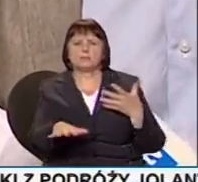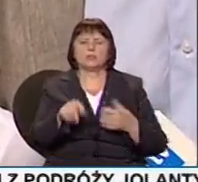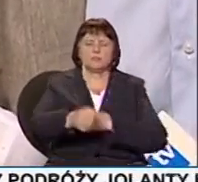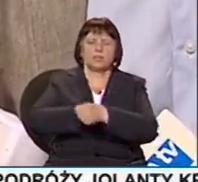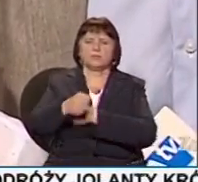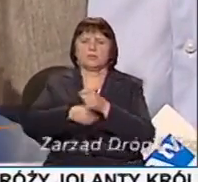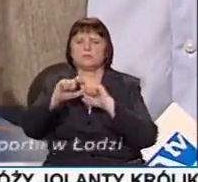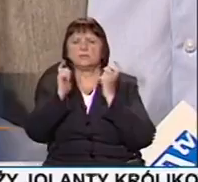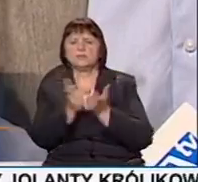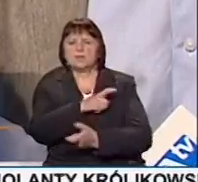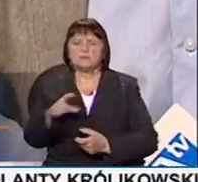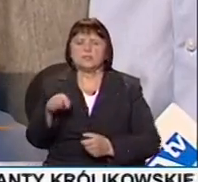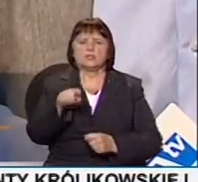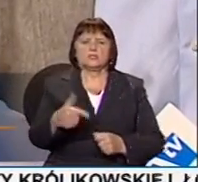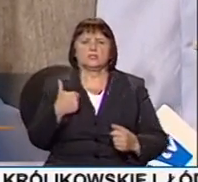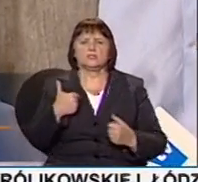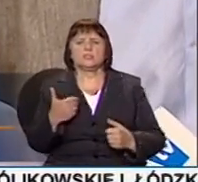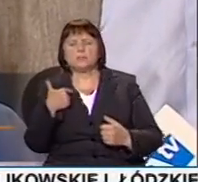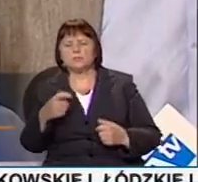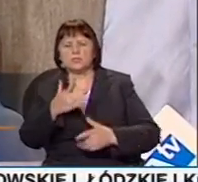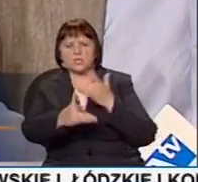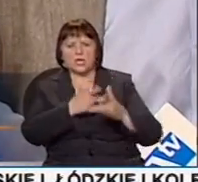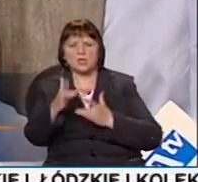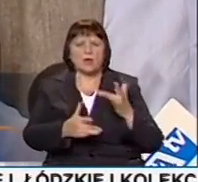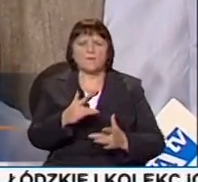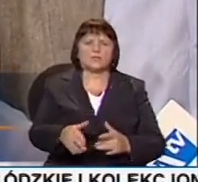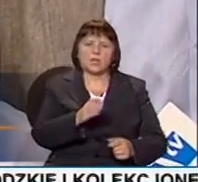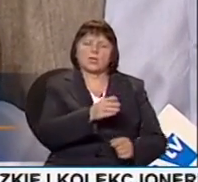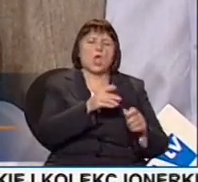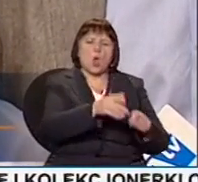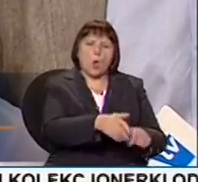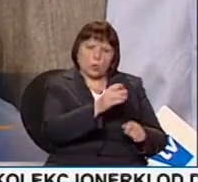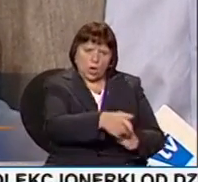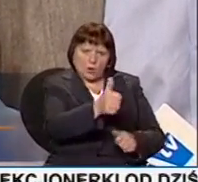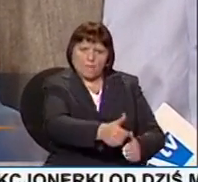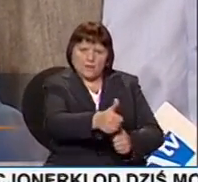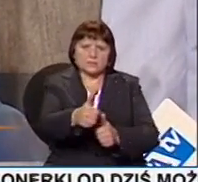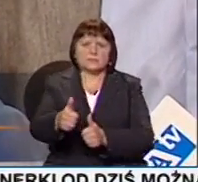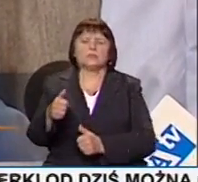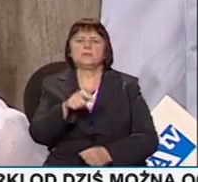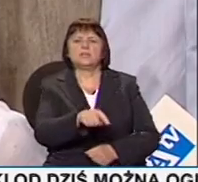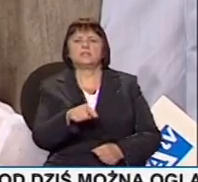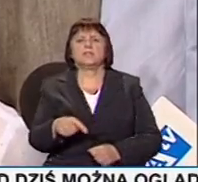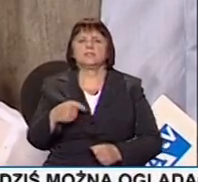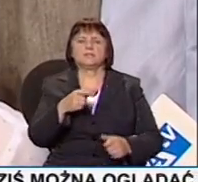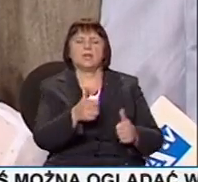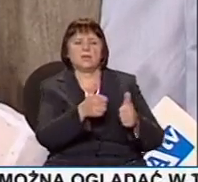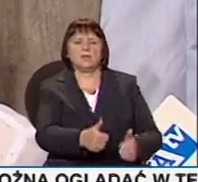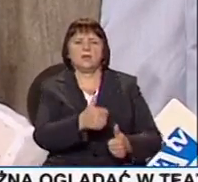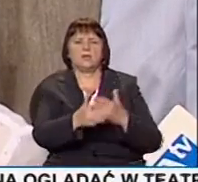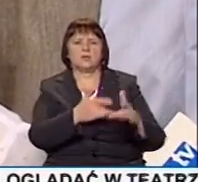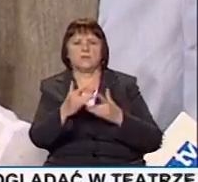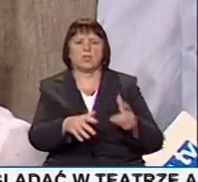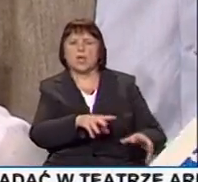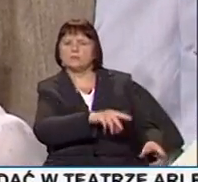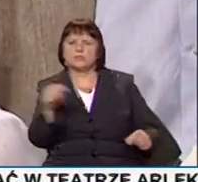Pracujemy cały czas nad optymalizacją, żeby tych rowerów sprawnie je lokować w Łodzi, na stacjach. Rowerów,